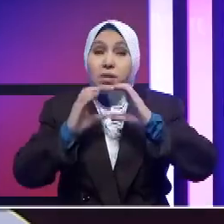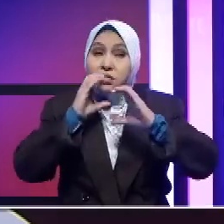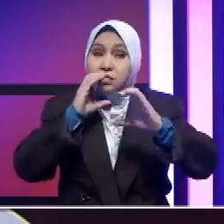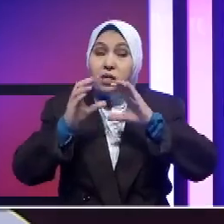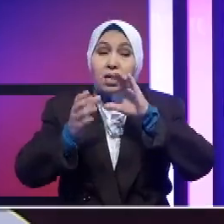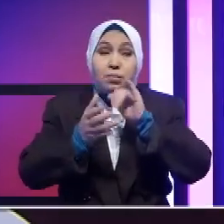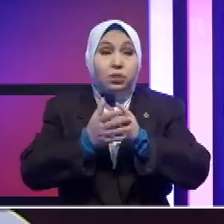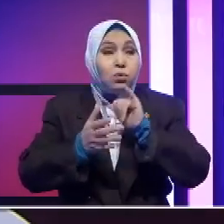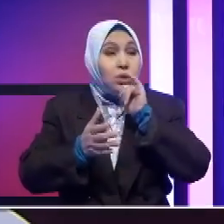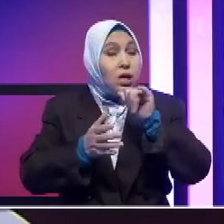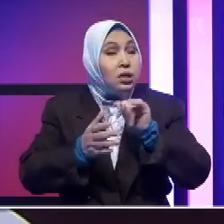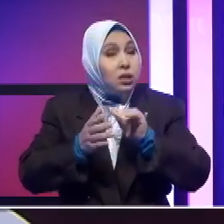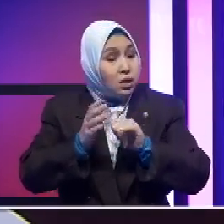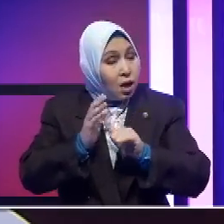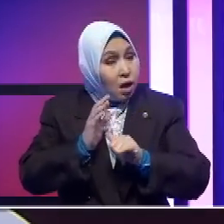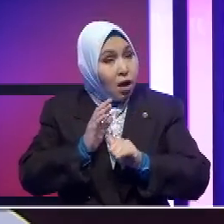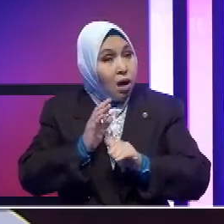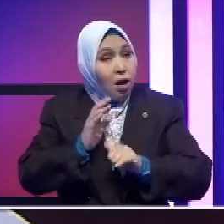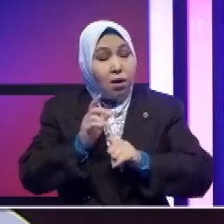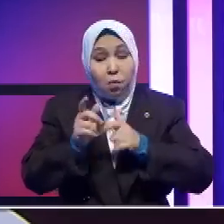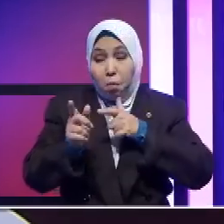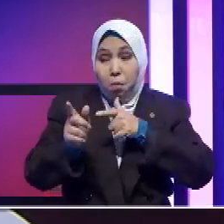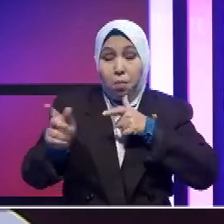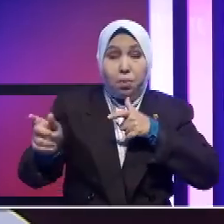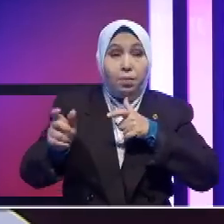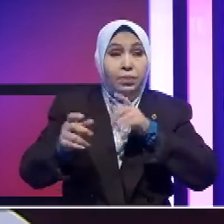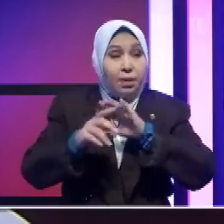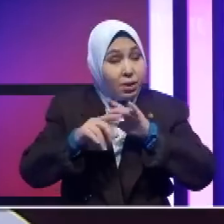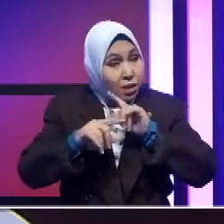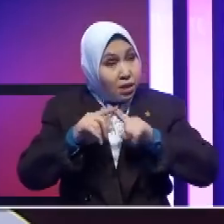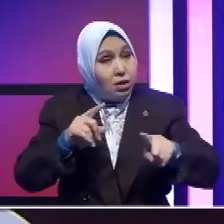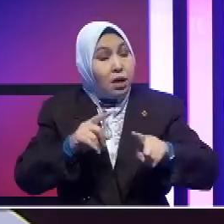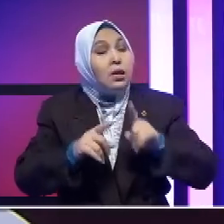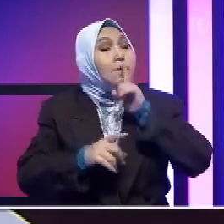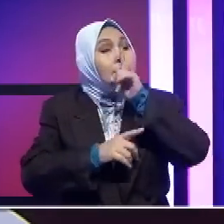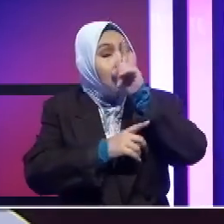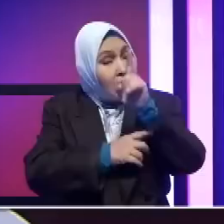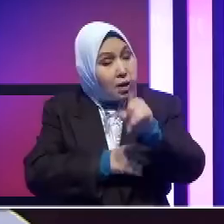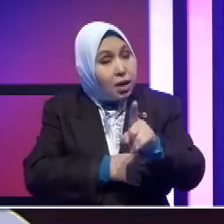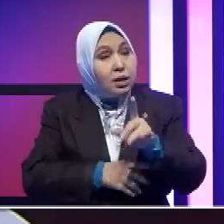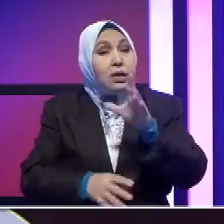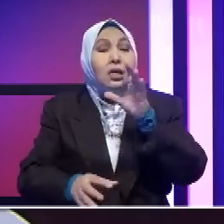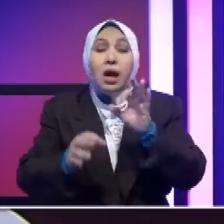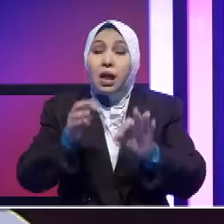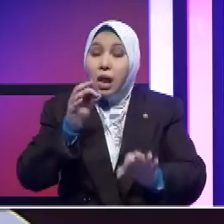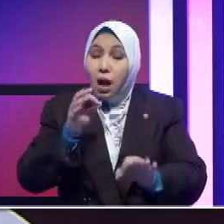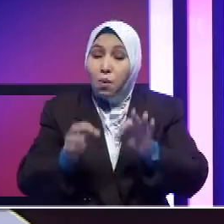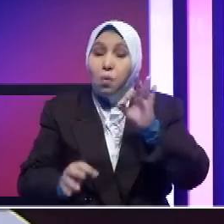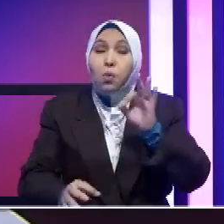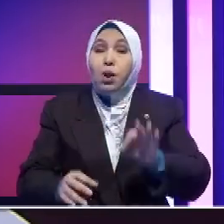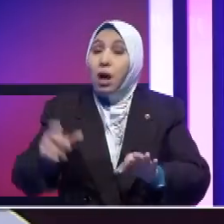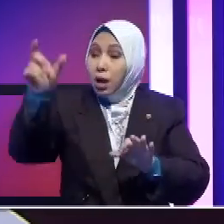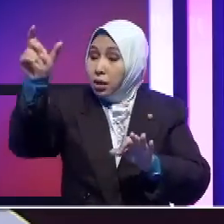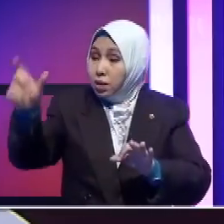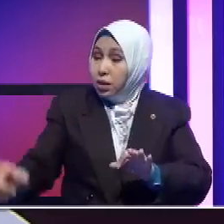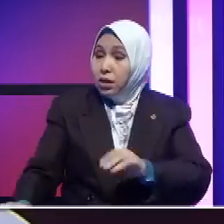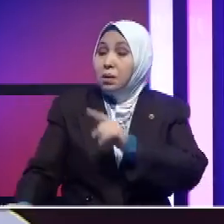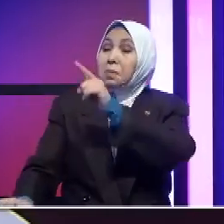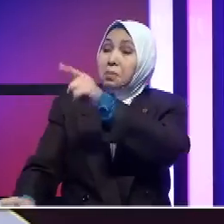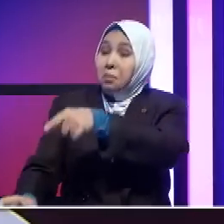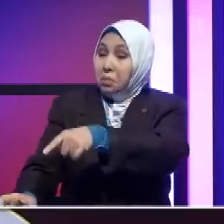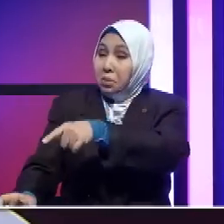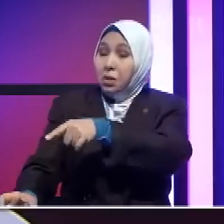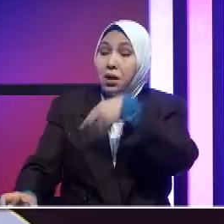tak menunjukkan fanatik kepada Nabi Musa, ya. Dia menunjukkan kebenaran. Jikalah dia pembohong, kan,